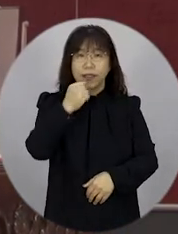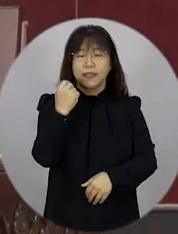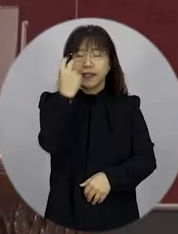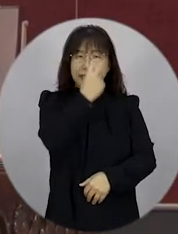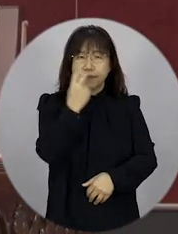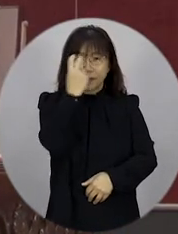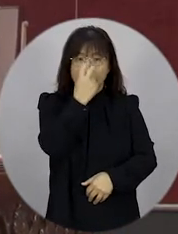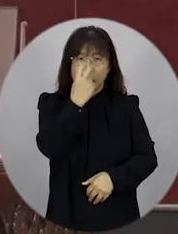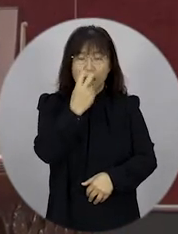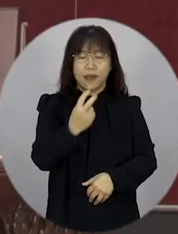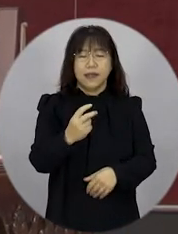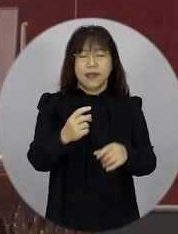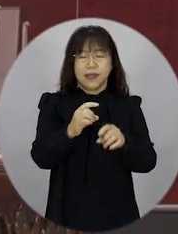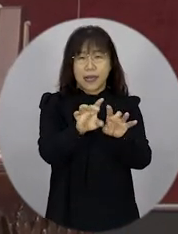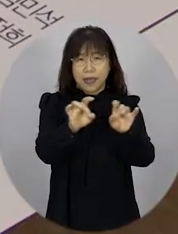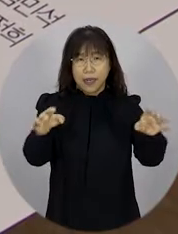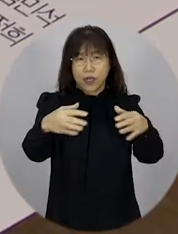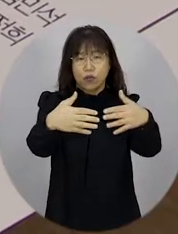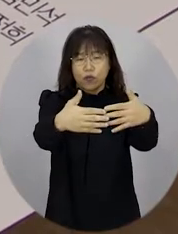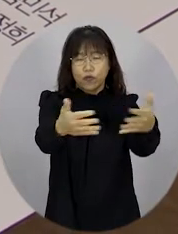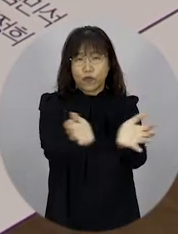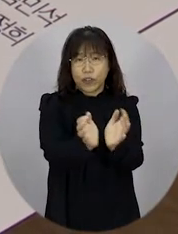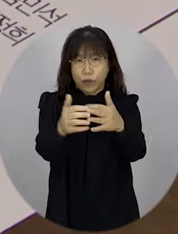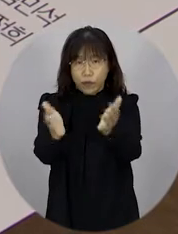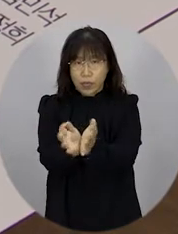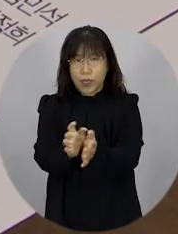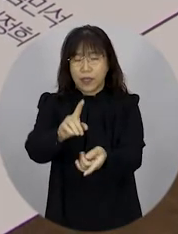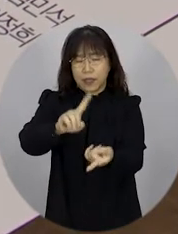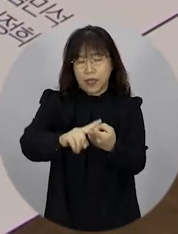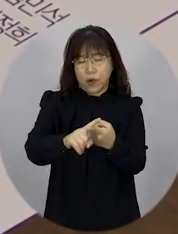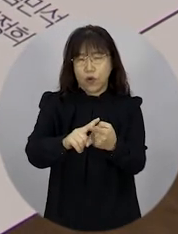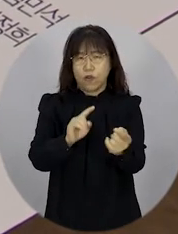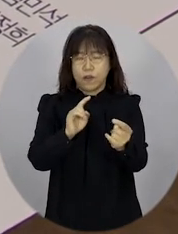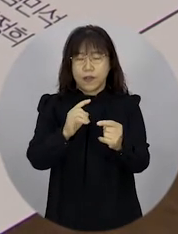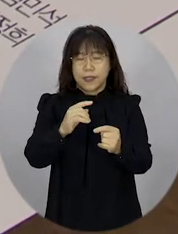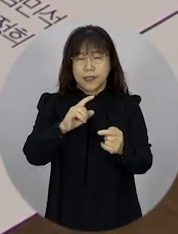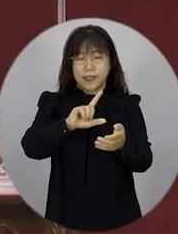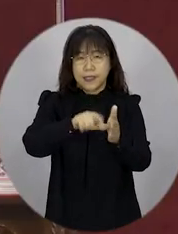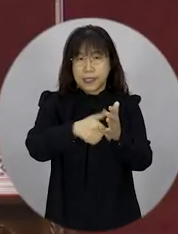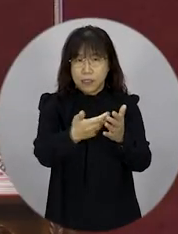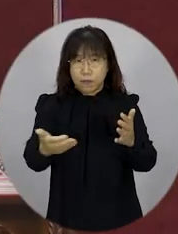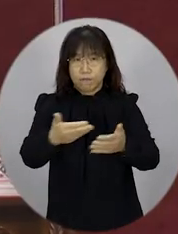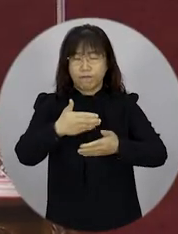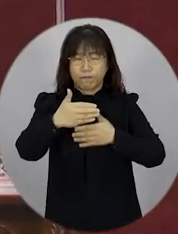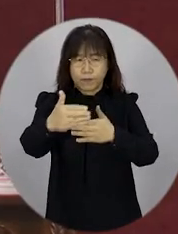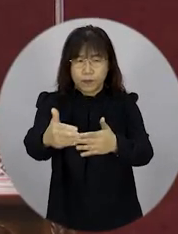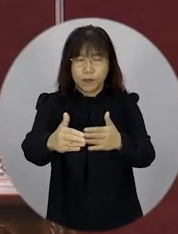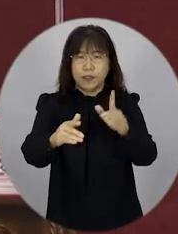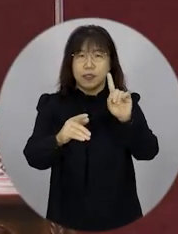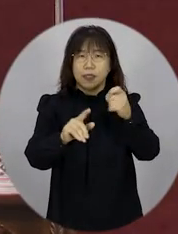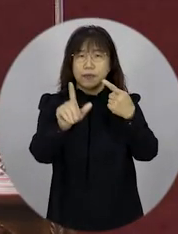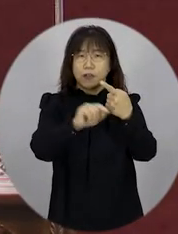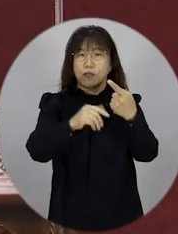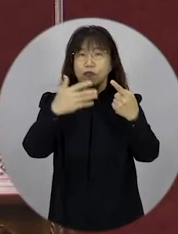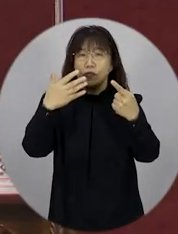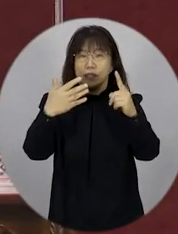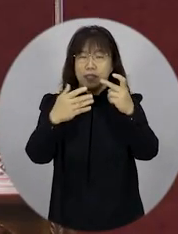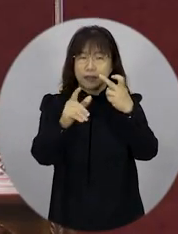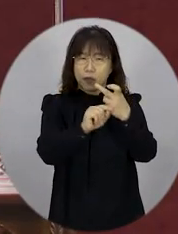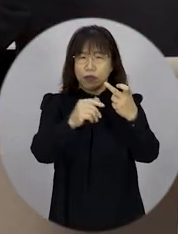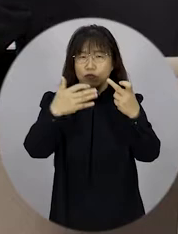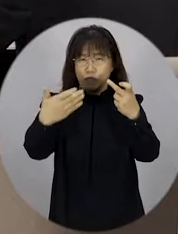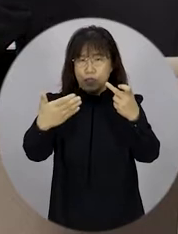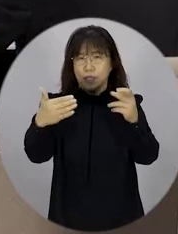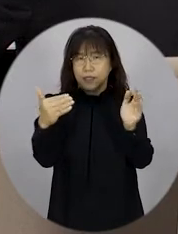예산안 심사를 비롯해 각 위원회별 안건 심의 등의 일정을 소화한 후 다음 달인 12월 9일 제2차